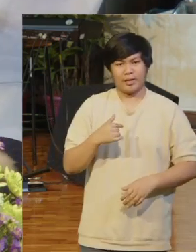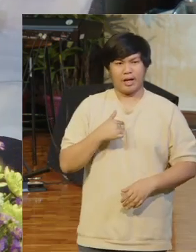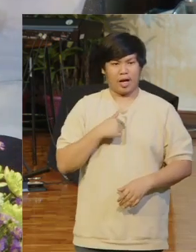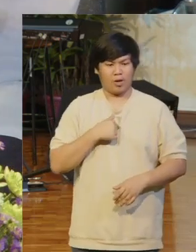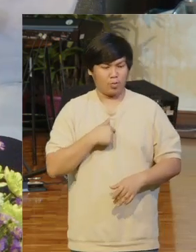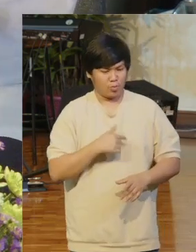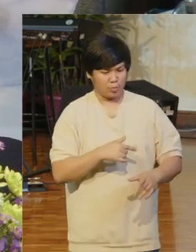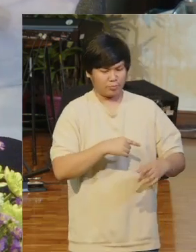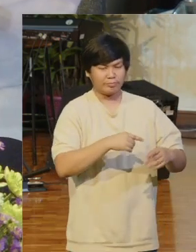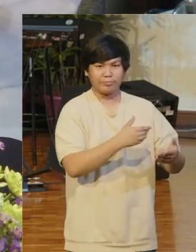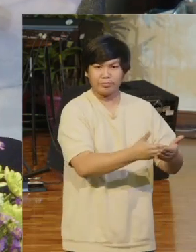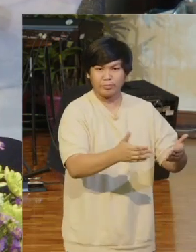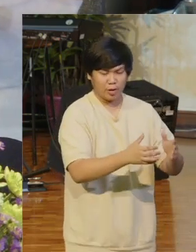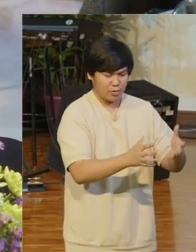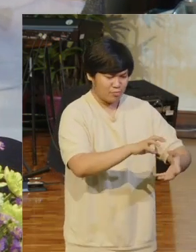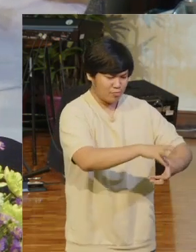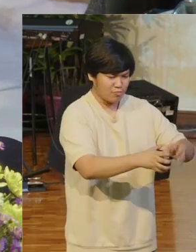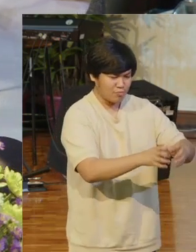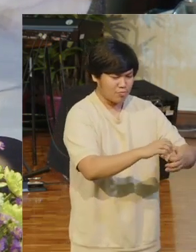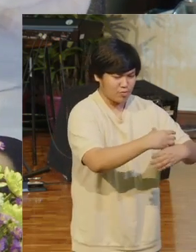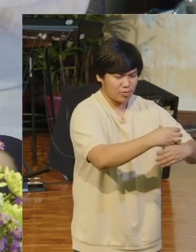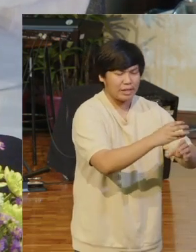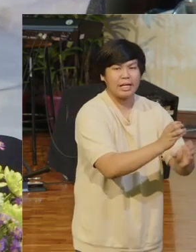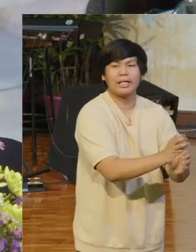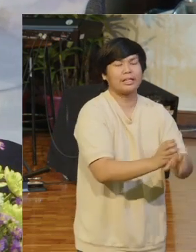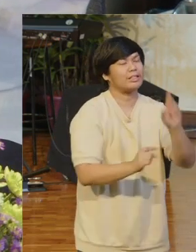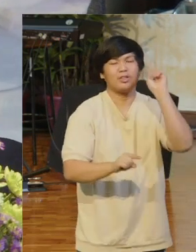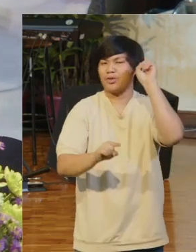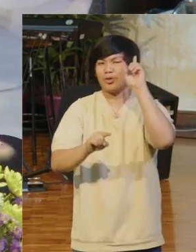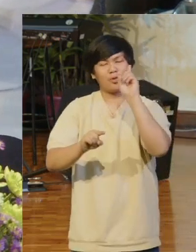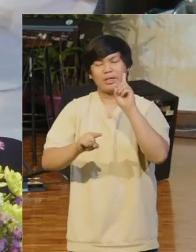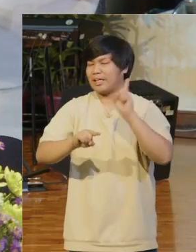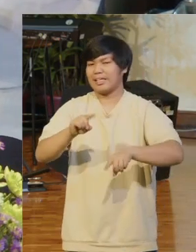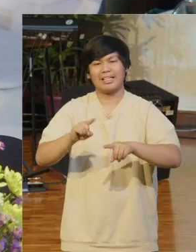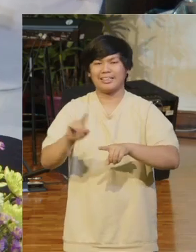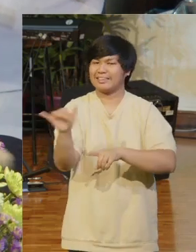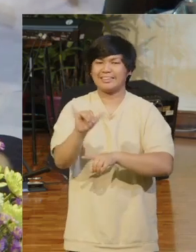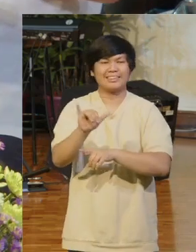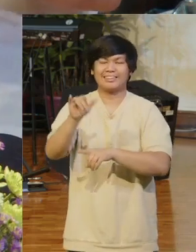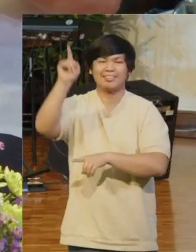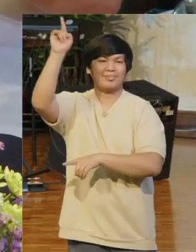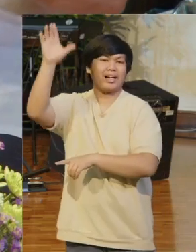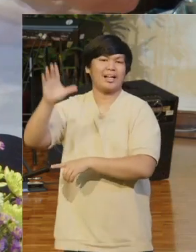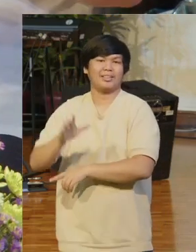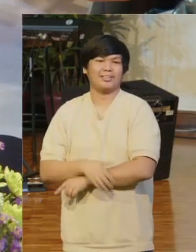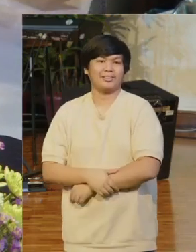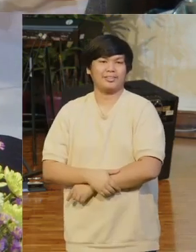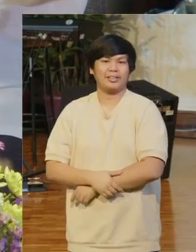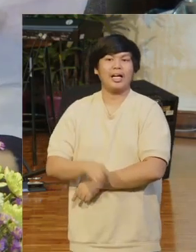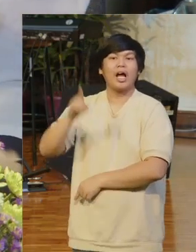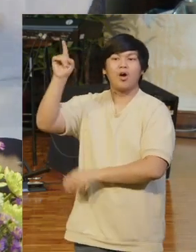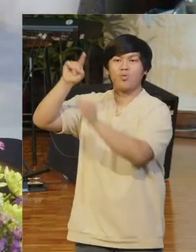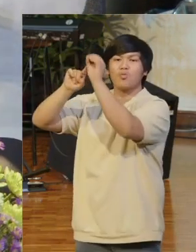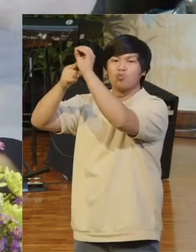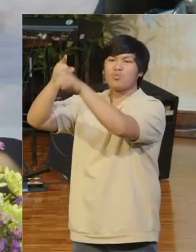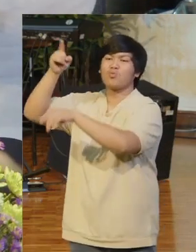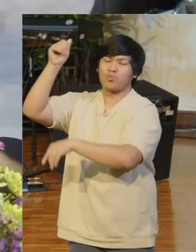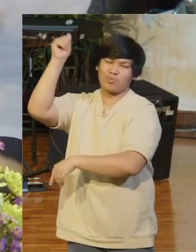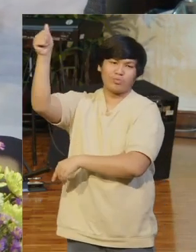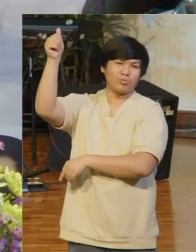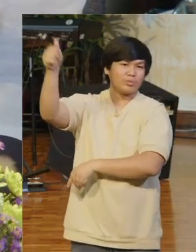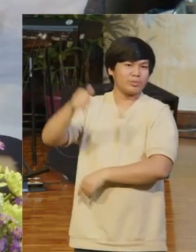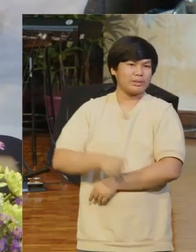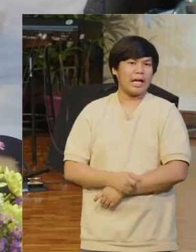gawin ang sarili ninyo. Hindi po logical. Kaya siya po ay nag-originate magmula sa sarili niya.